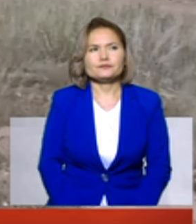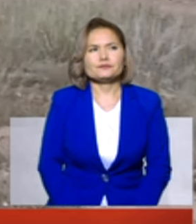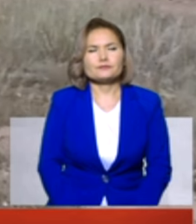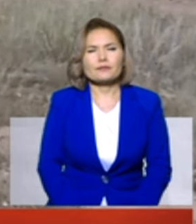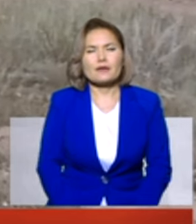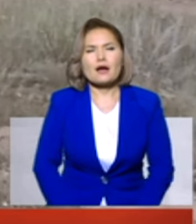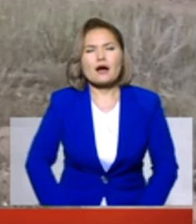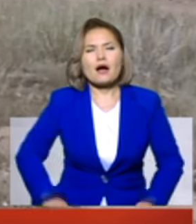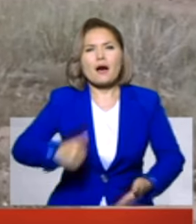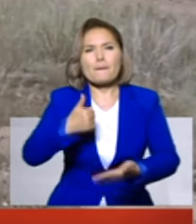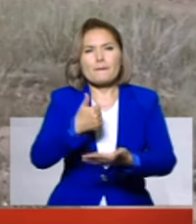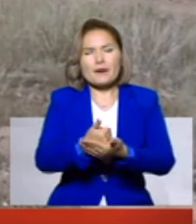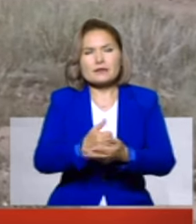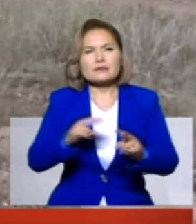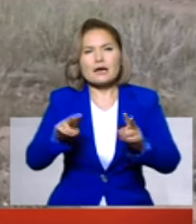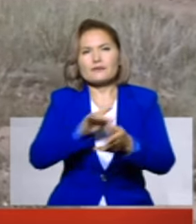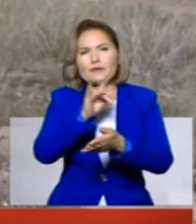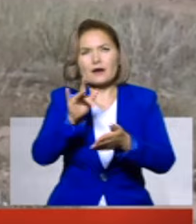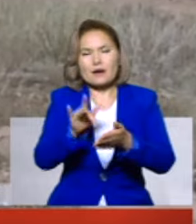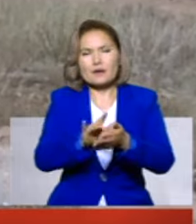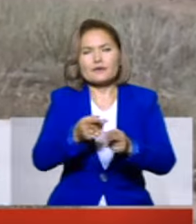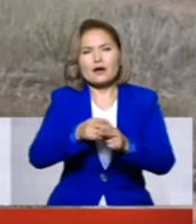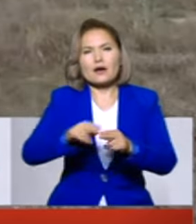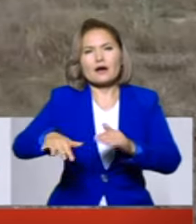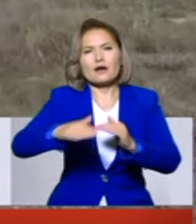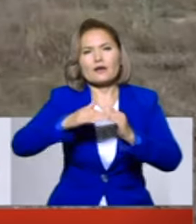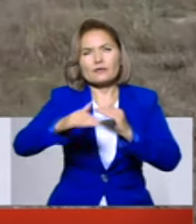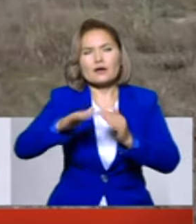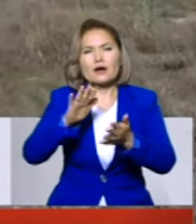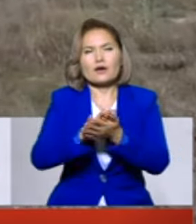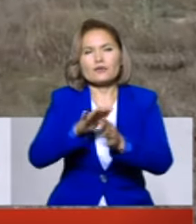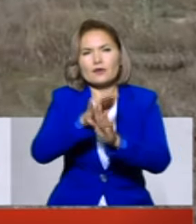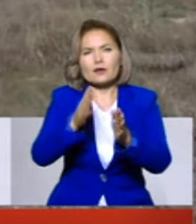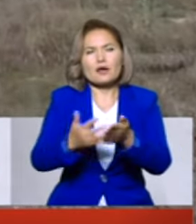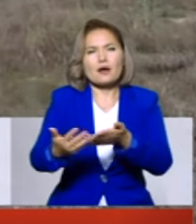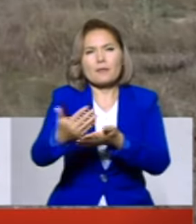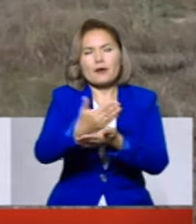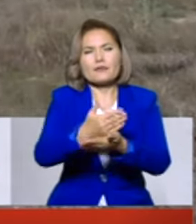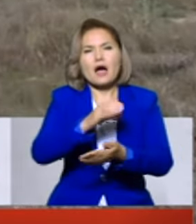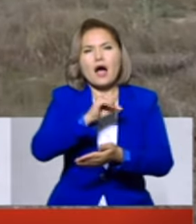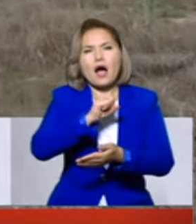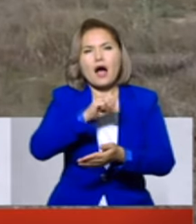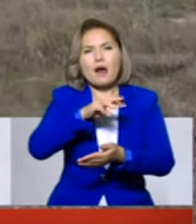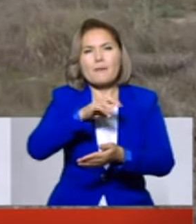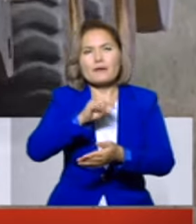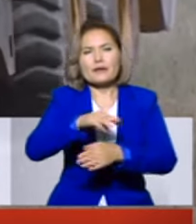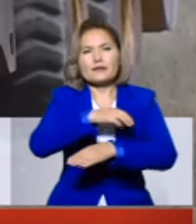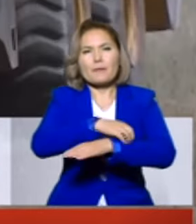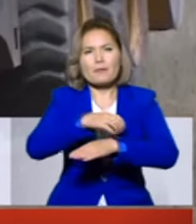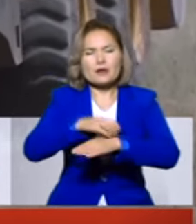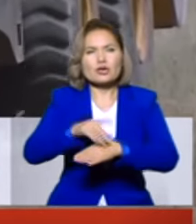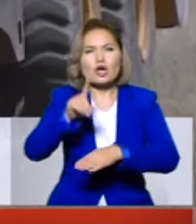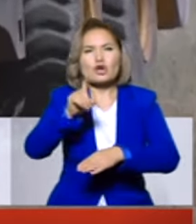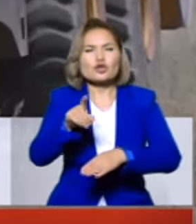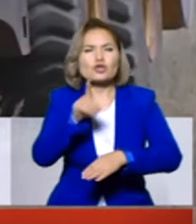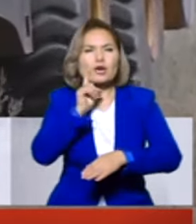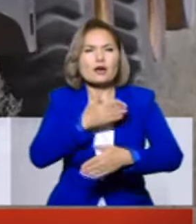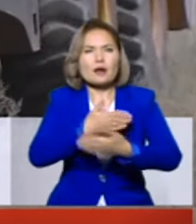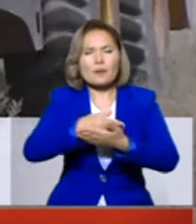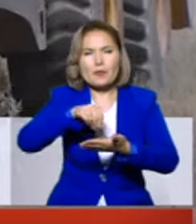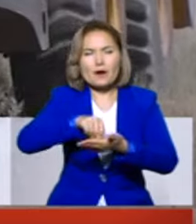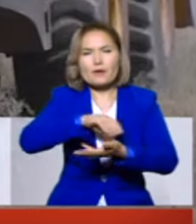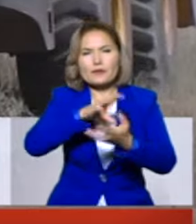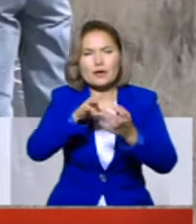Бас қалада таза бейсенбі акциясы аясында қар полигоны қоқыстан тазартылды. Оған аманат партиясы мүшелерімен 100-ден астам ерікті қатысты. Белсенділер